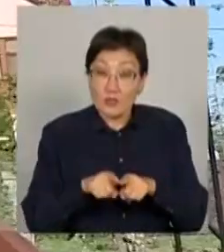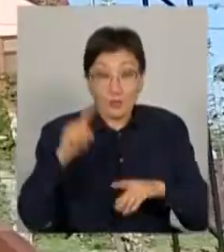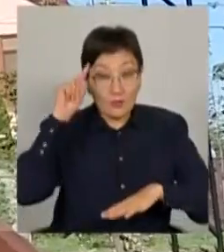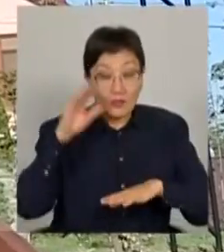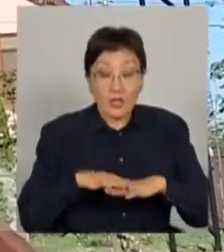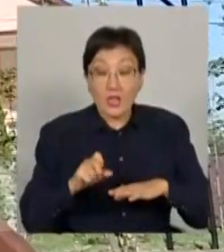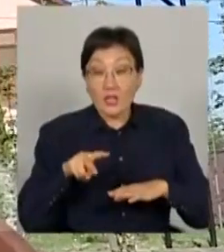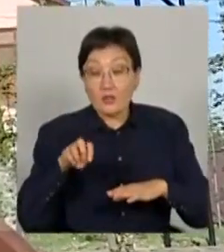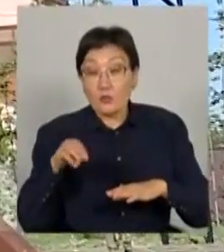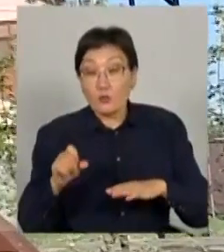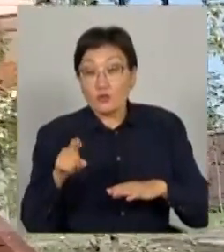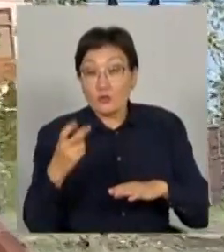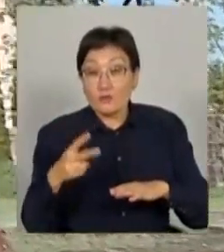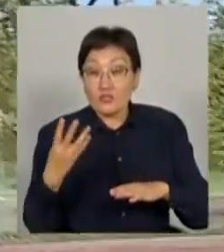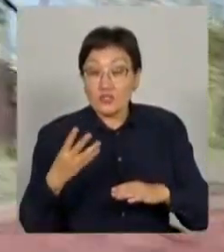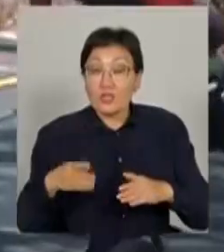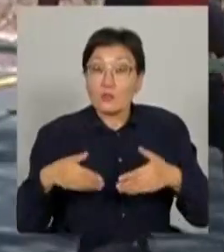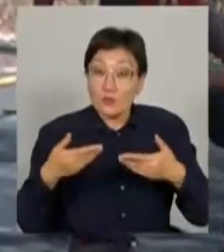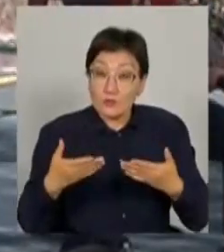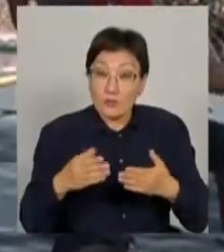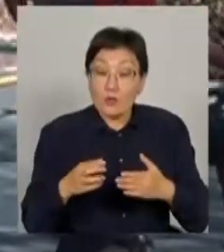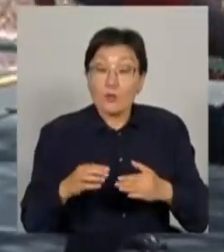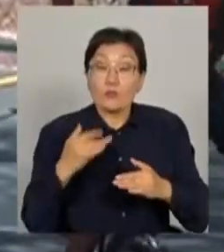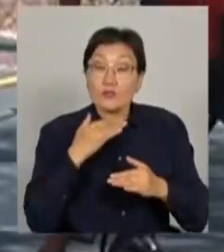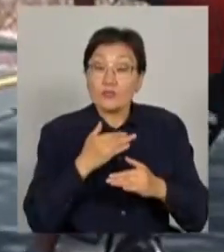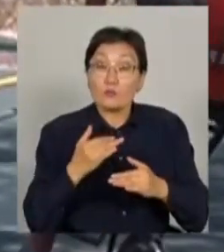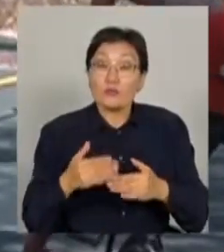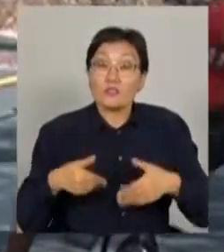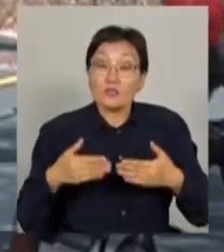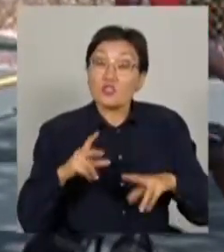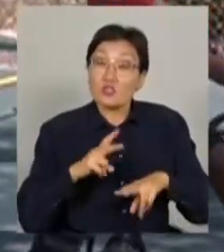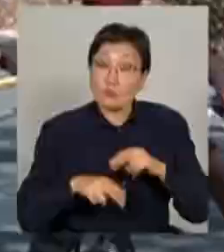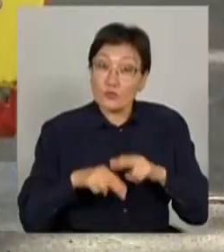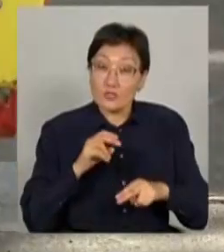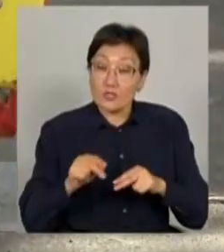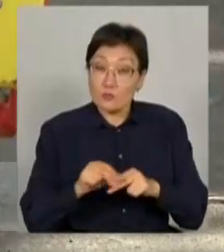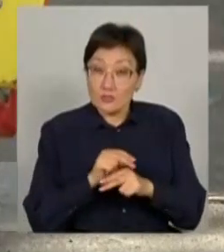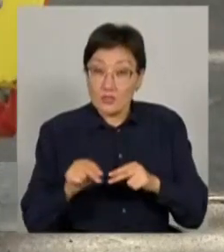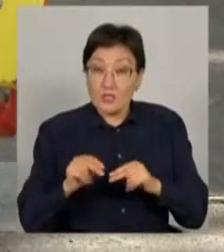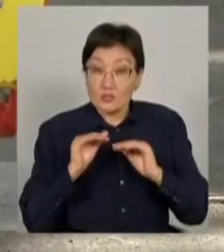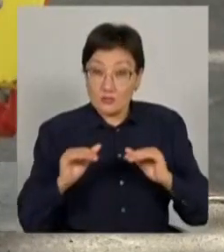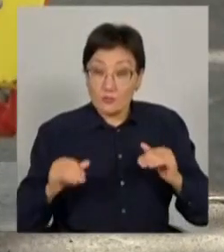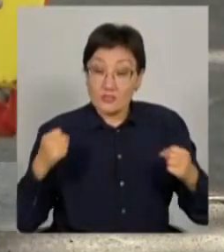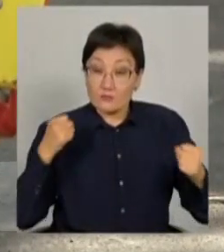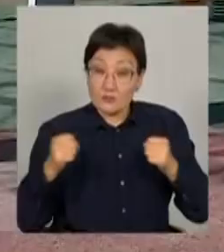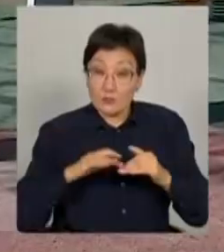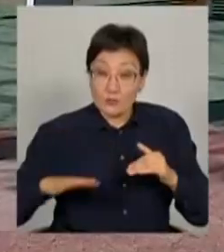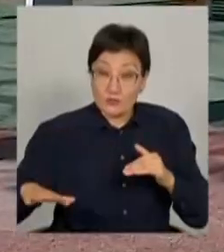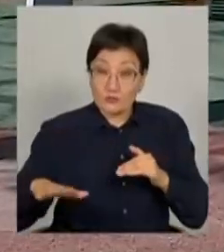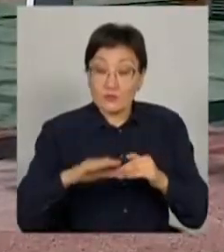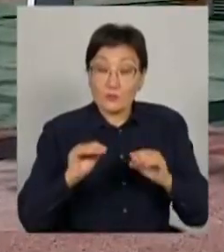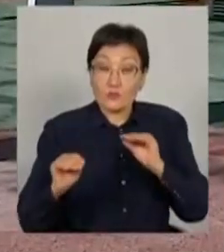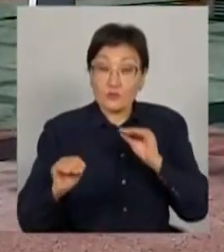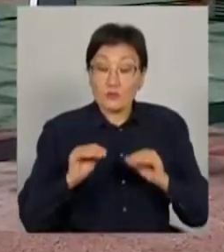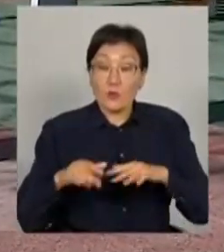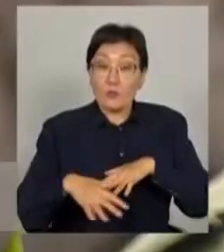Алатауский – 124 инициативы. В основном предложения касаются строительства или ремонта детских и спортивных площадок и